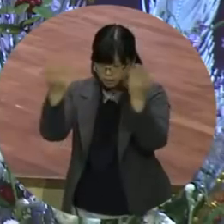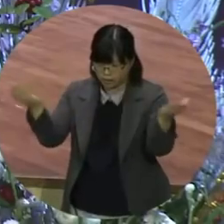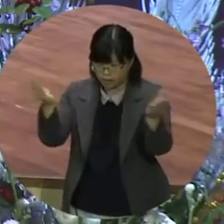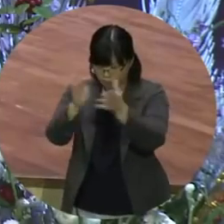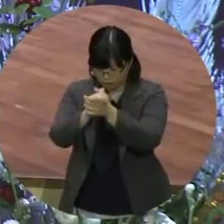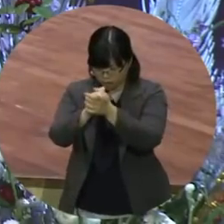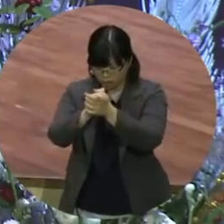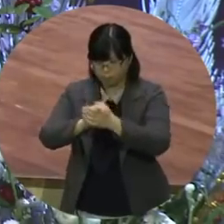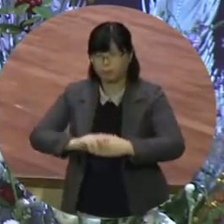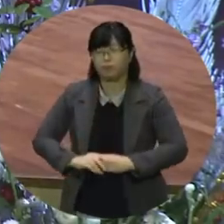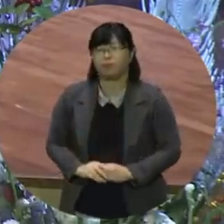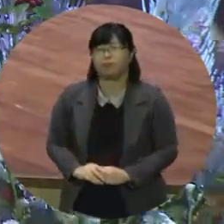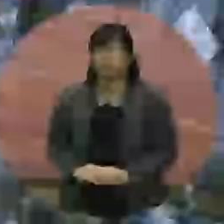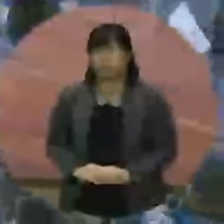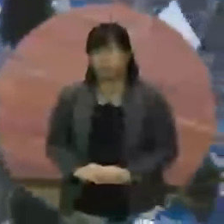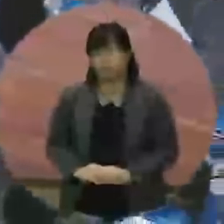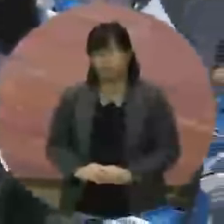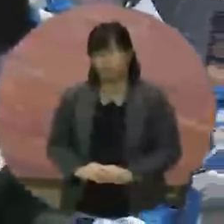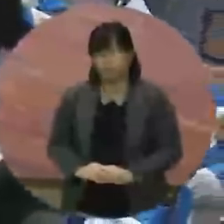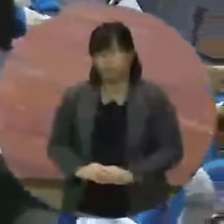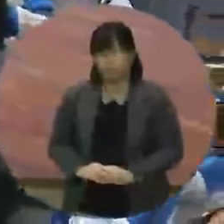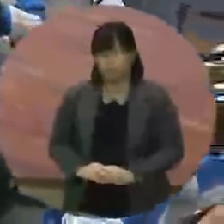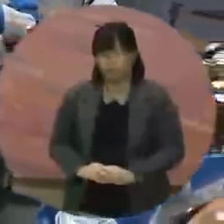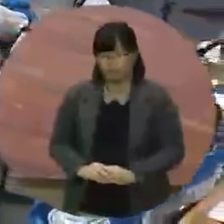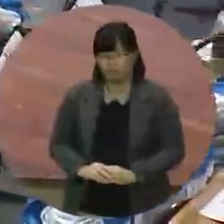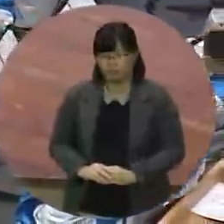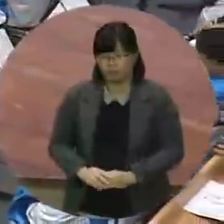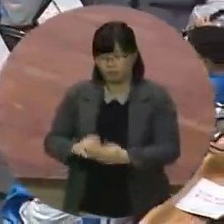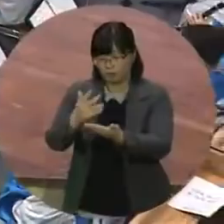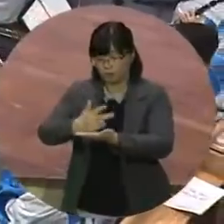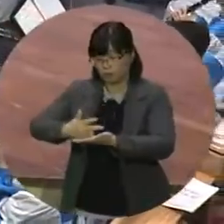기도합니다. 아멘.